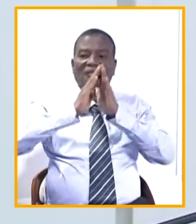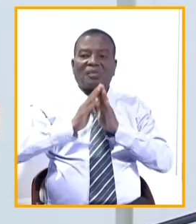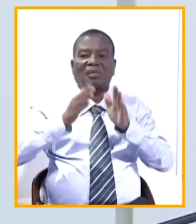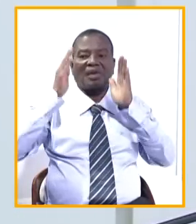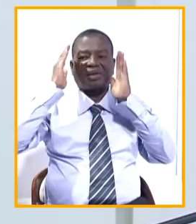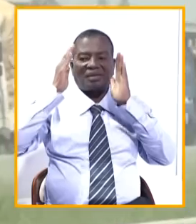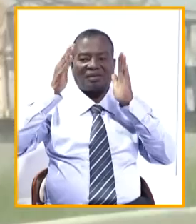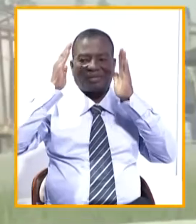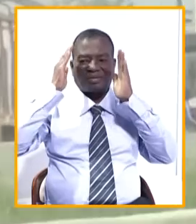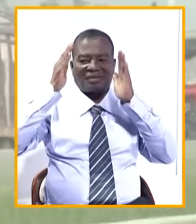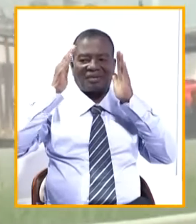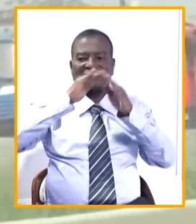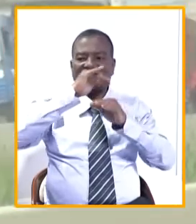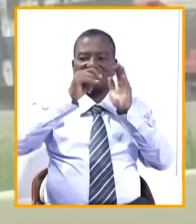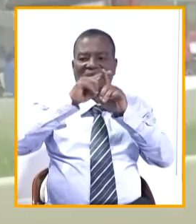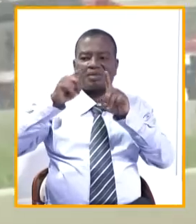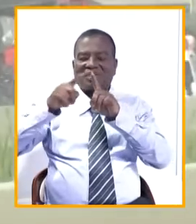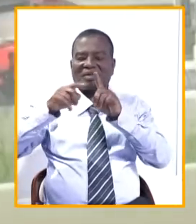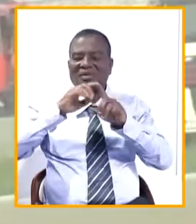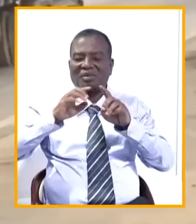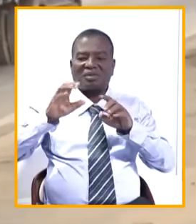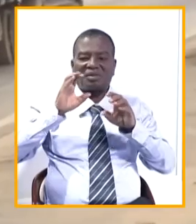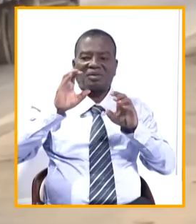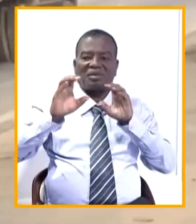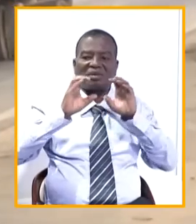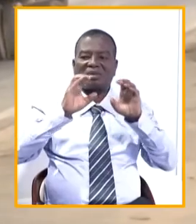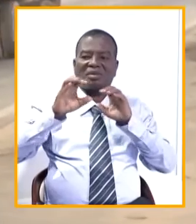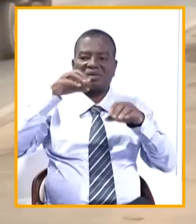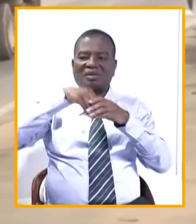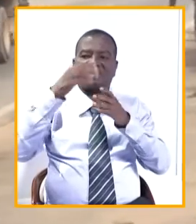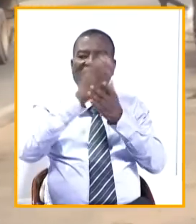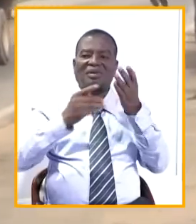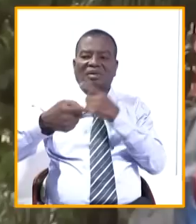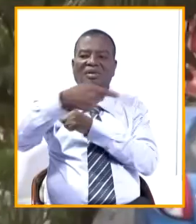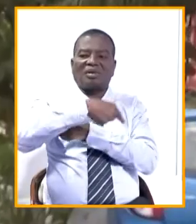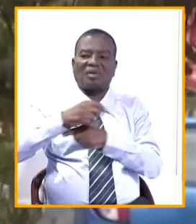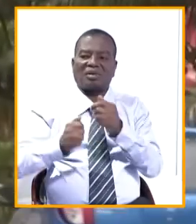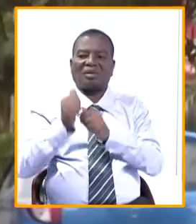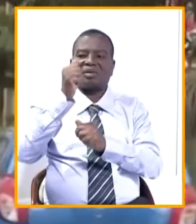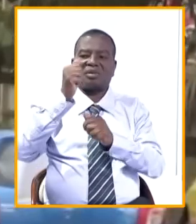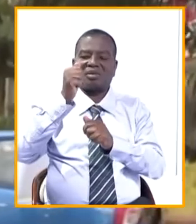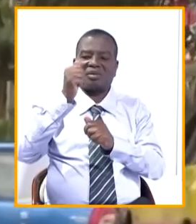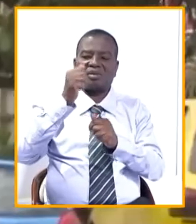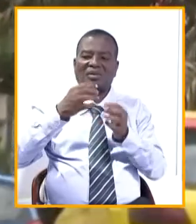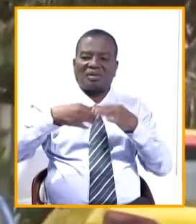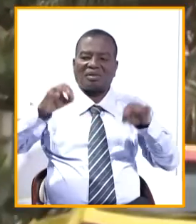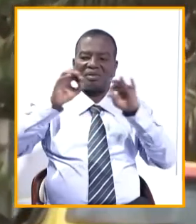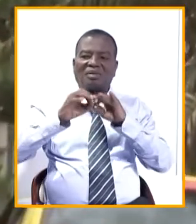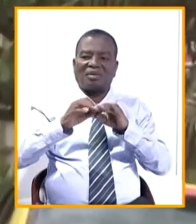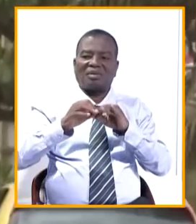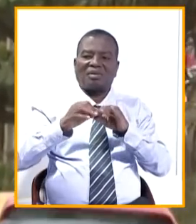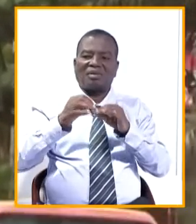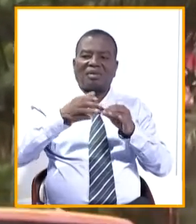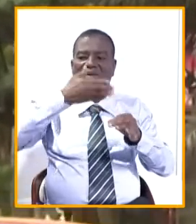patience aux usagers. Tous les détails seront communiqués dans quelques jours. Mais le plus important, c'est le respect des règles en vigueur. La